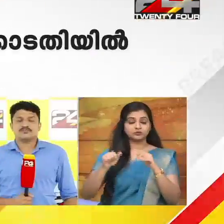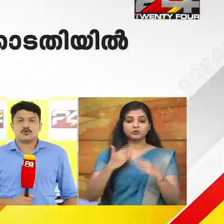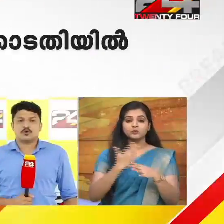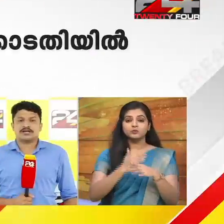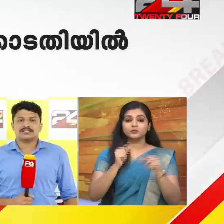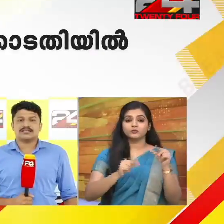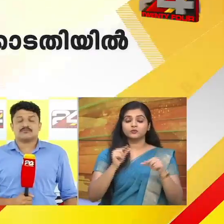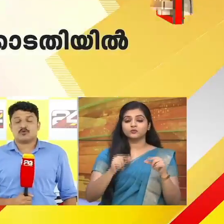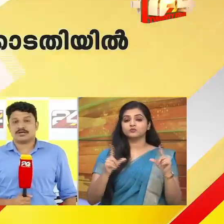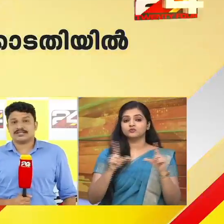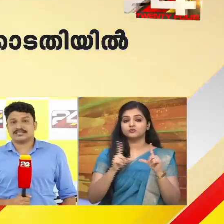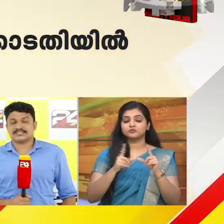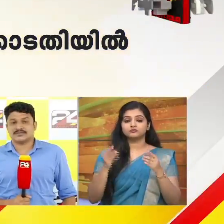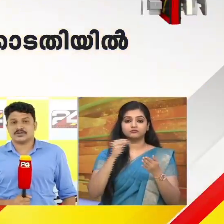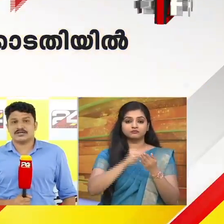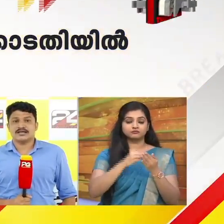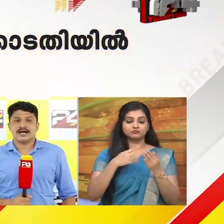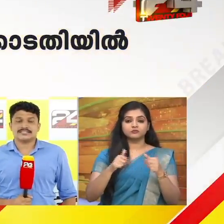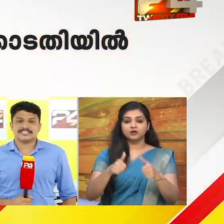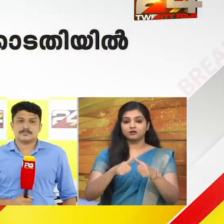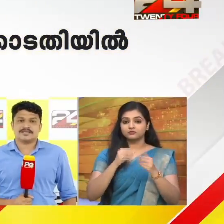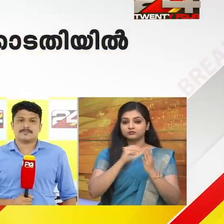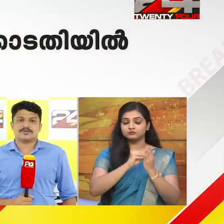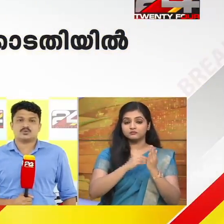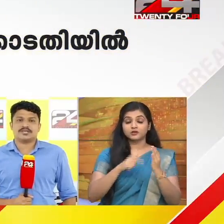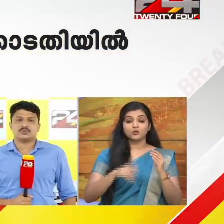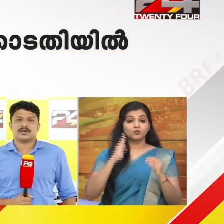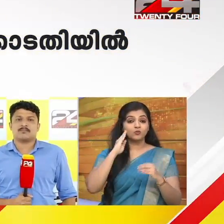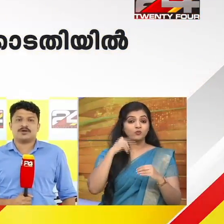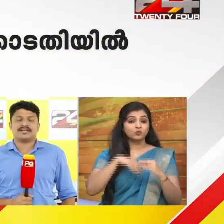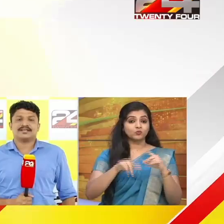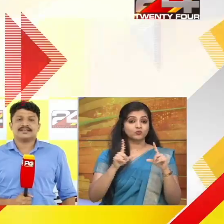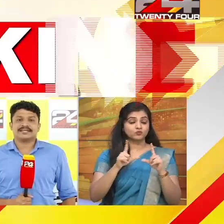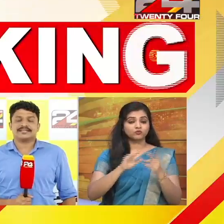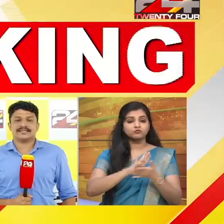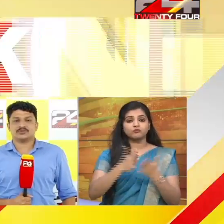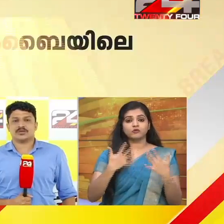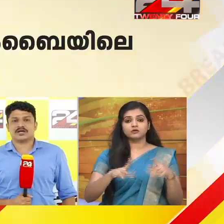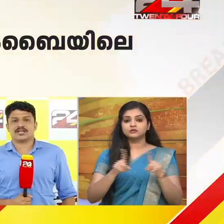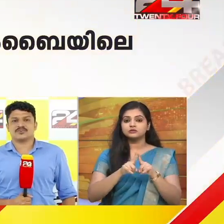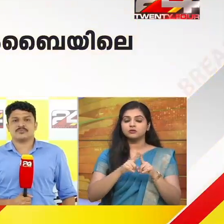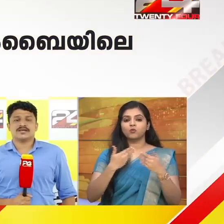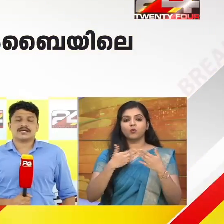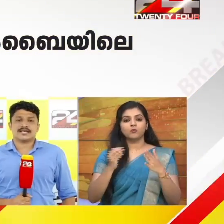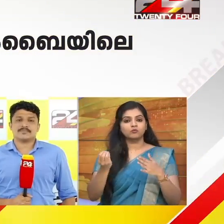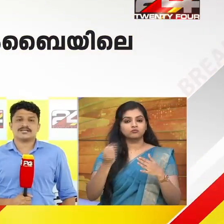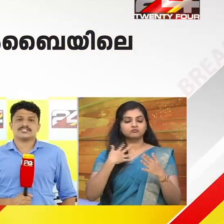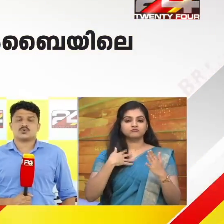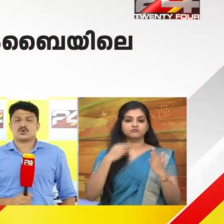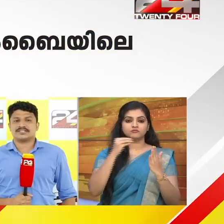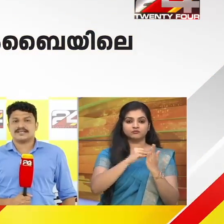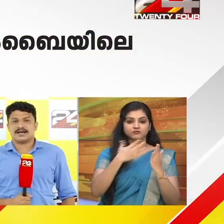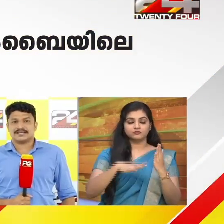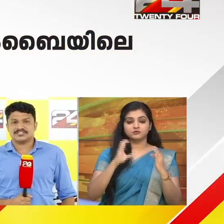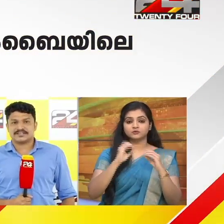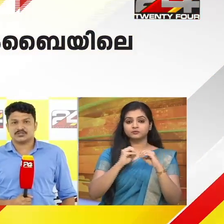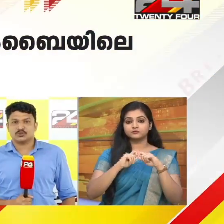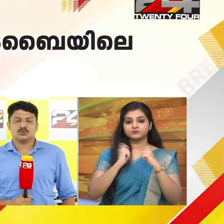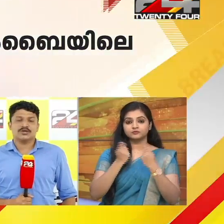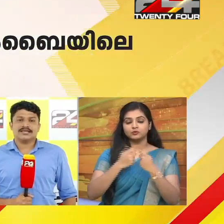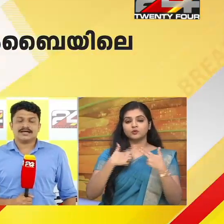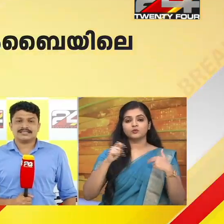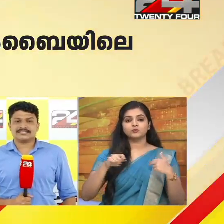ഈ ഫോണുകളിലെ തെളിവുകൾ അത് നശിപ്പിക്കപ്പെട്ടു എന്നുള്ള മൊഴി കിട്ടി എന്നുള്ള കാര്യവും ക്രൈംബ്രാഞ്ച് കോടതിയിൽ